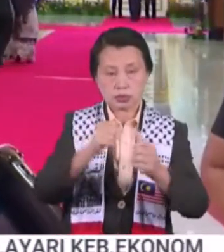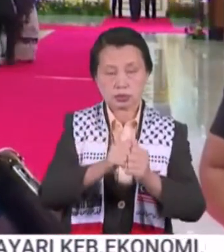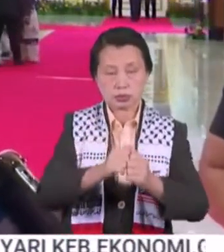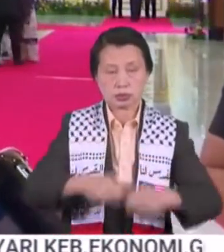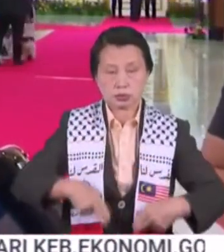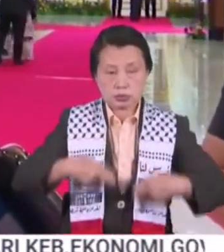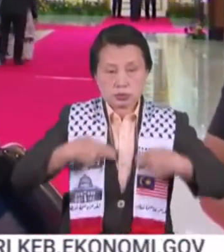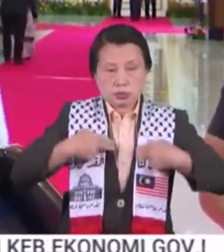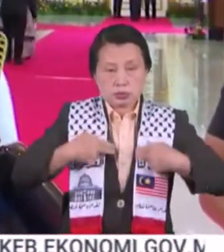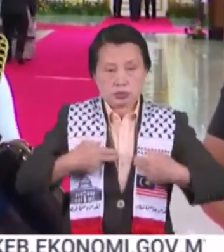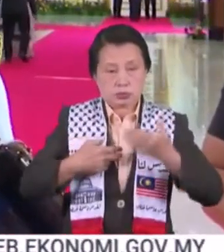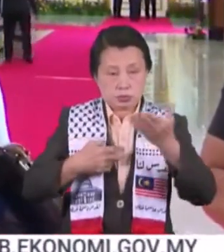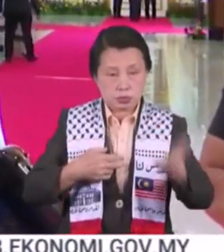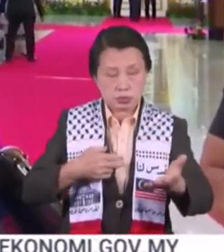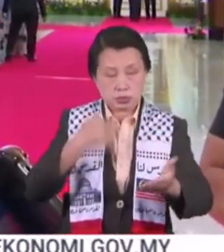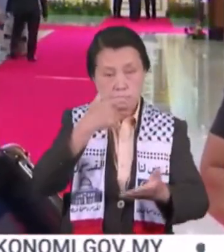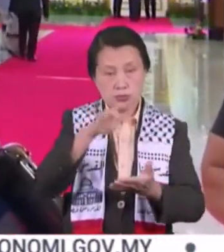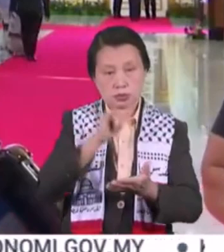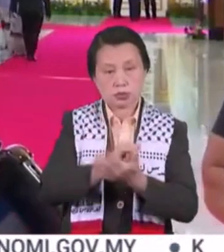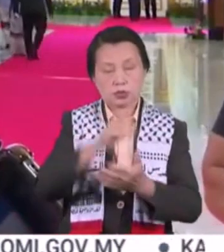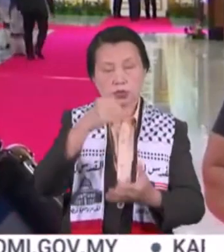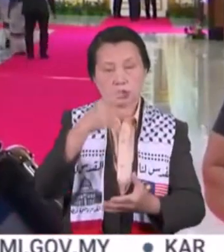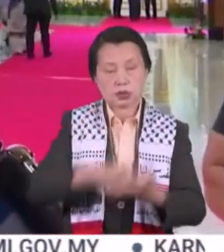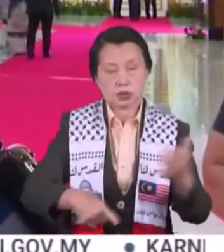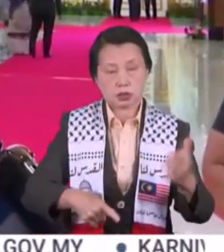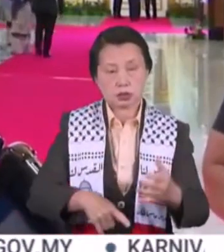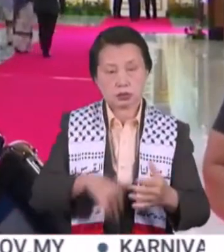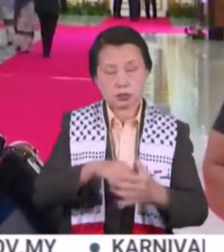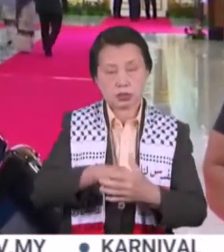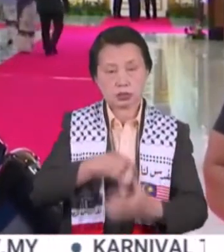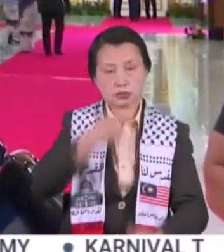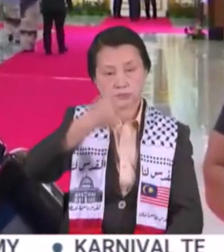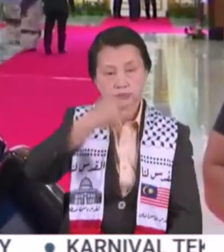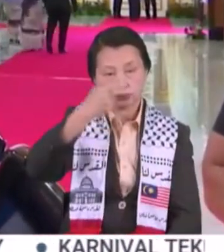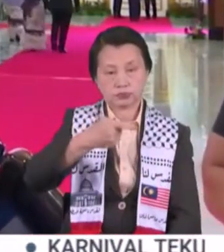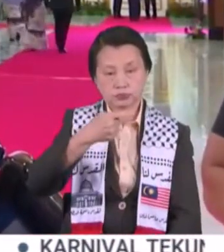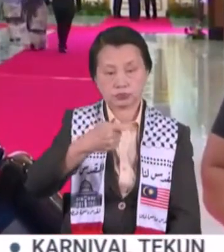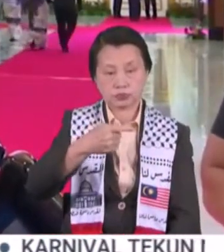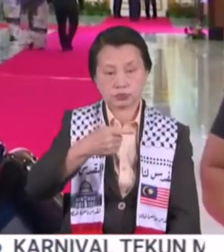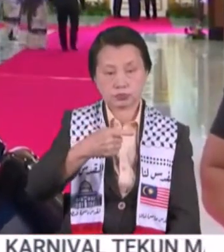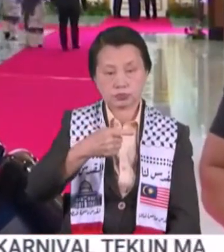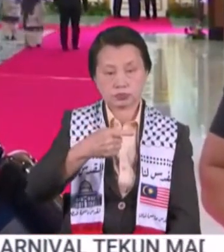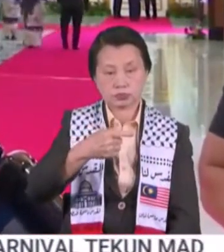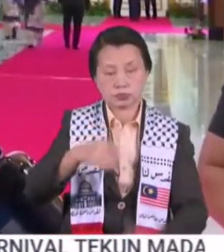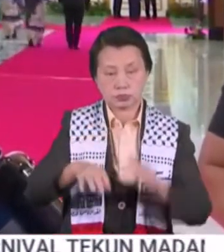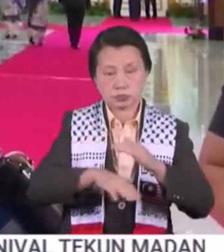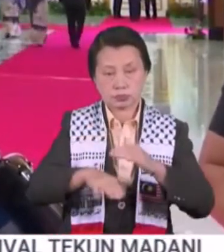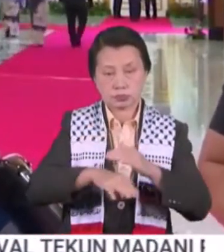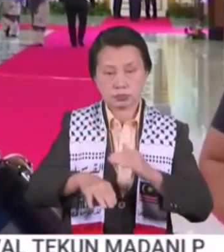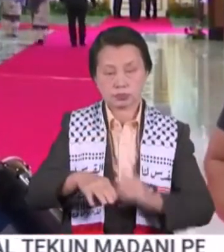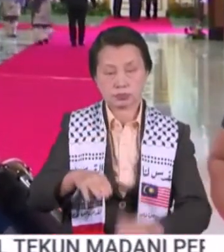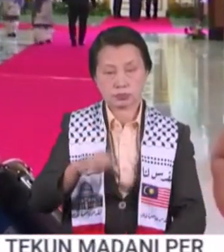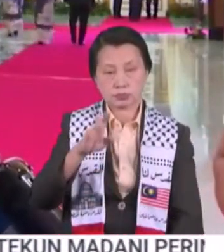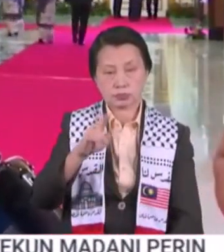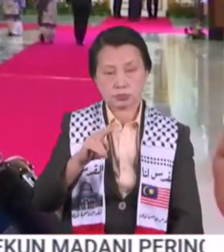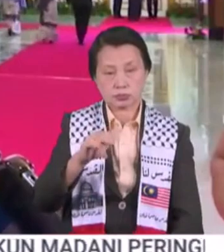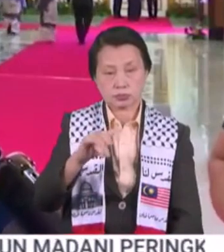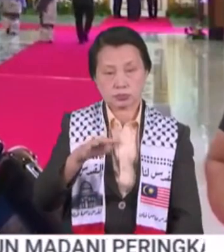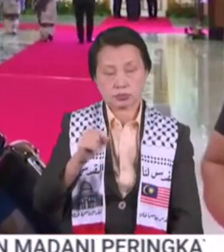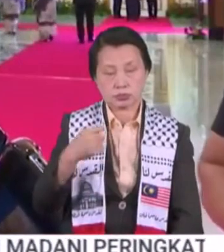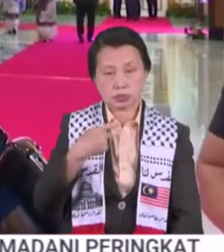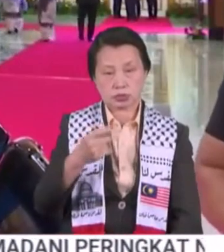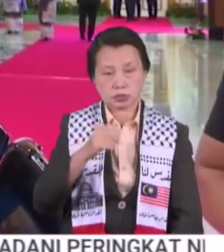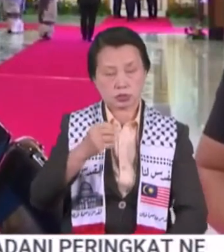mereka. Sebab itu dalam apa juga yang disebut oleh Bohdi Baginda dalam titah kali